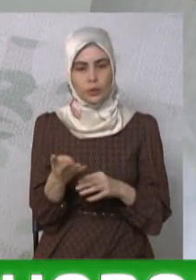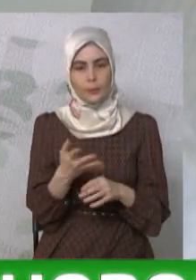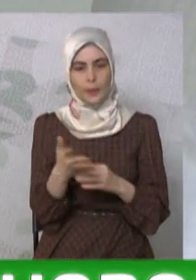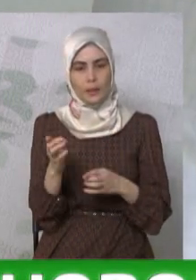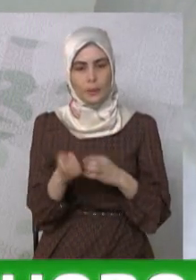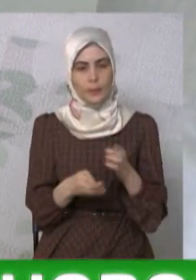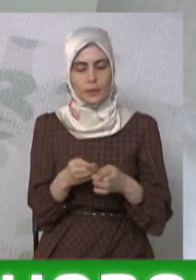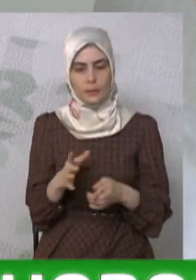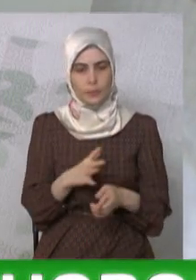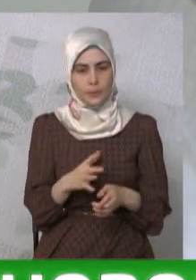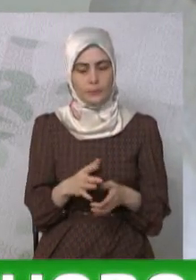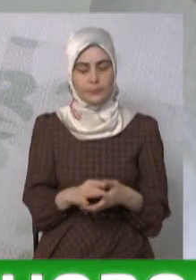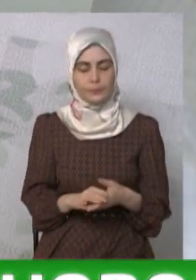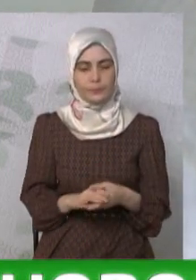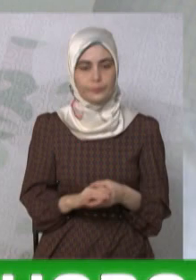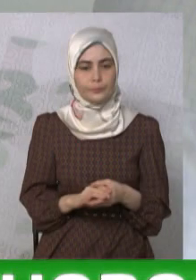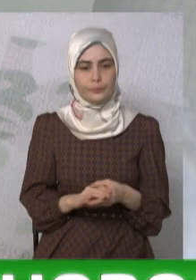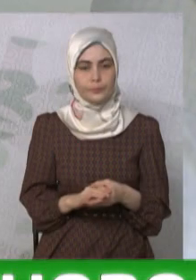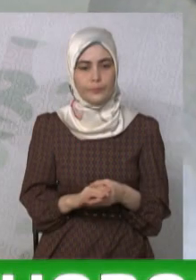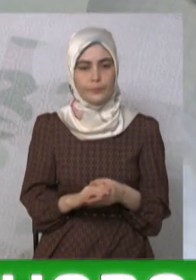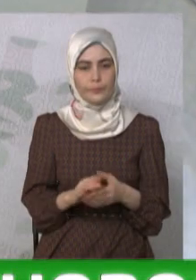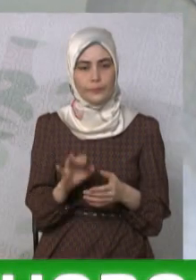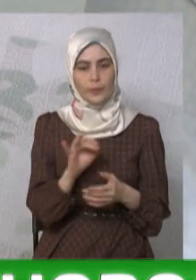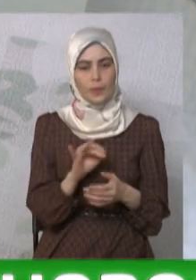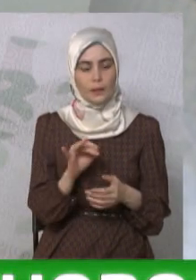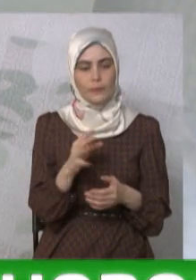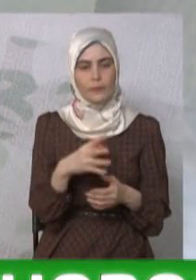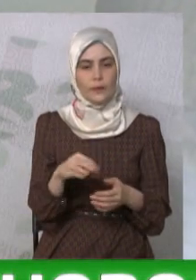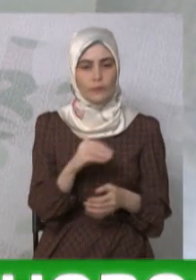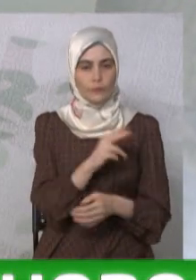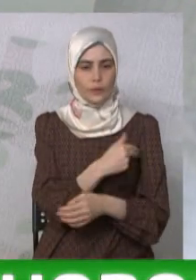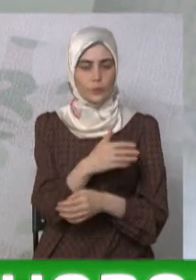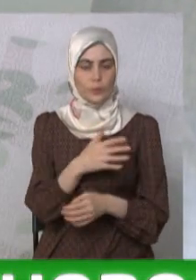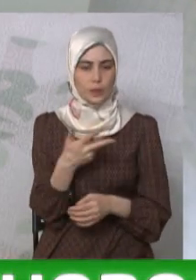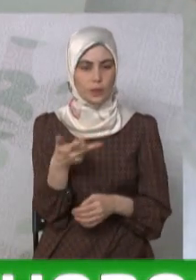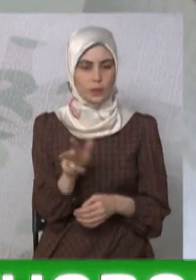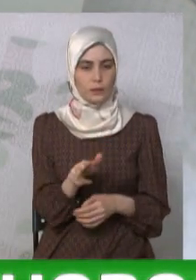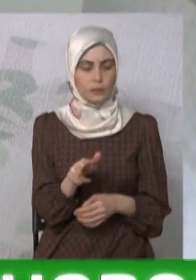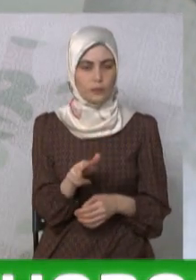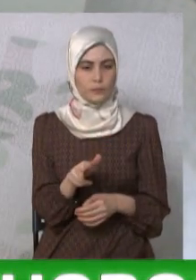операций. И нас было всего трое врачей.